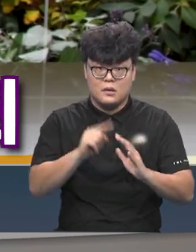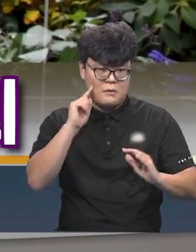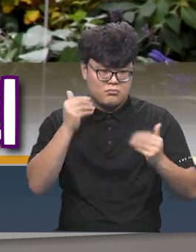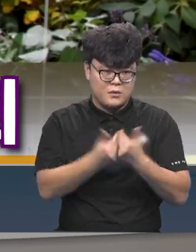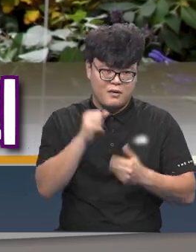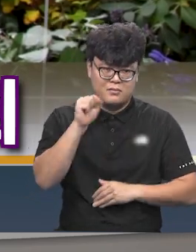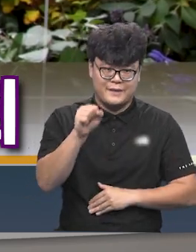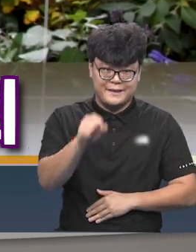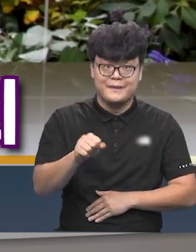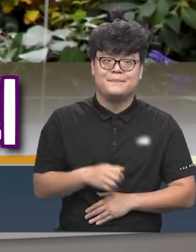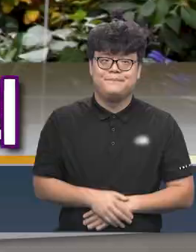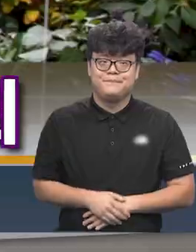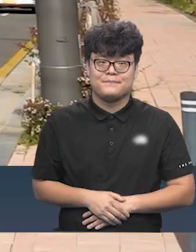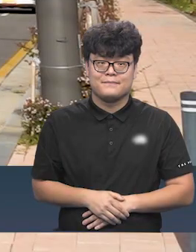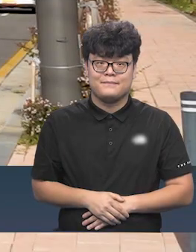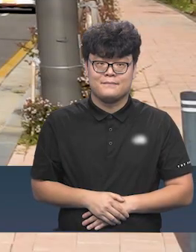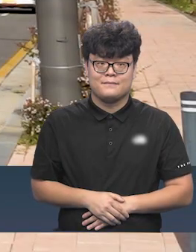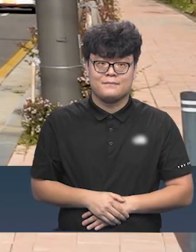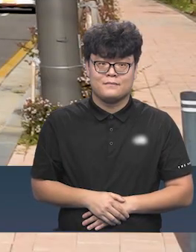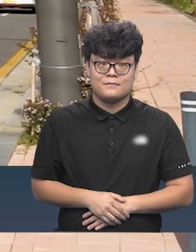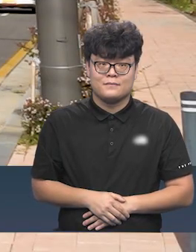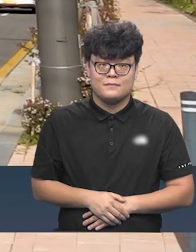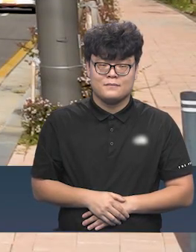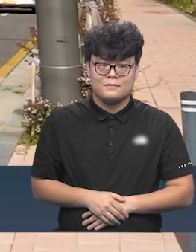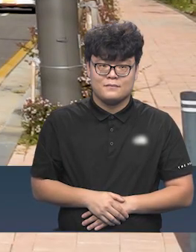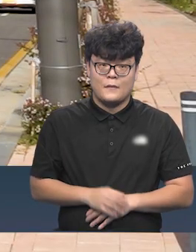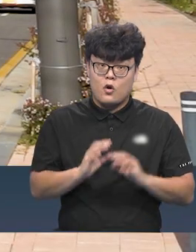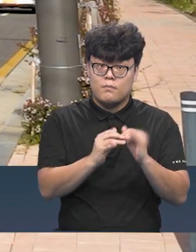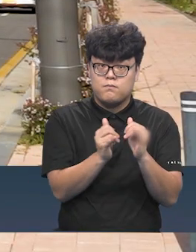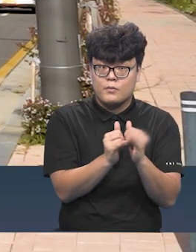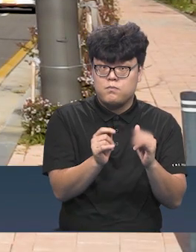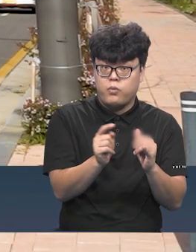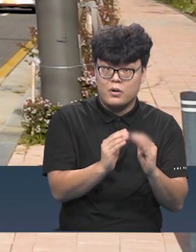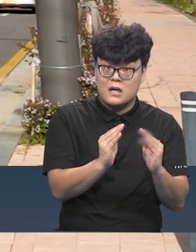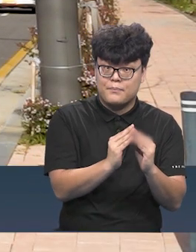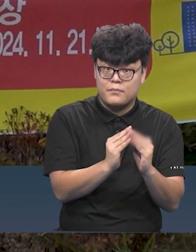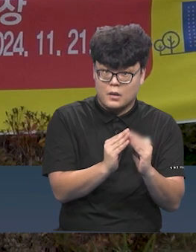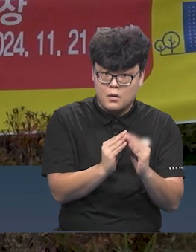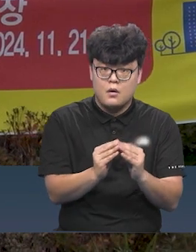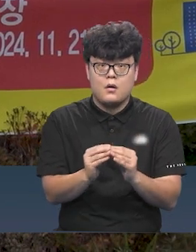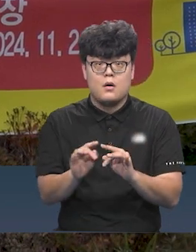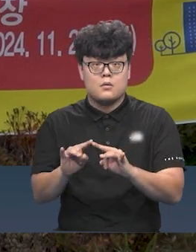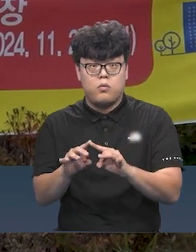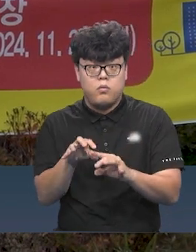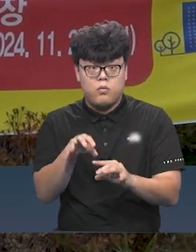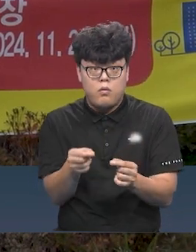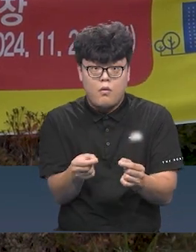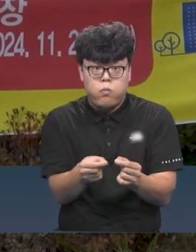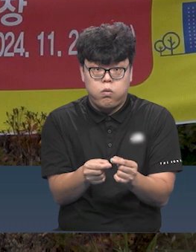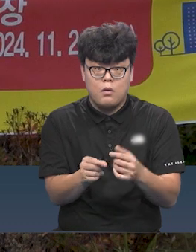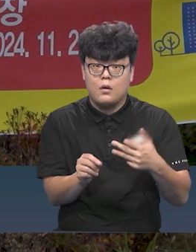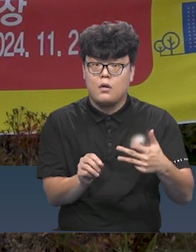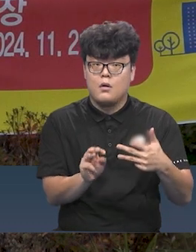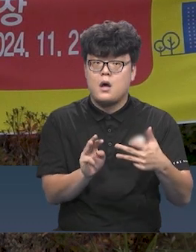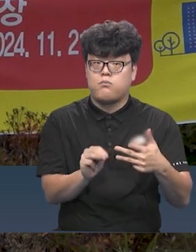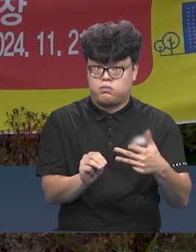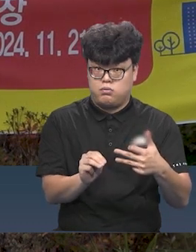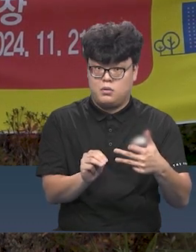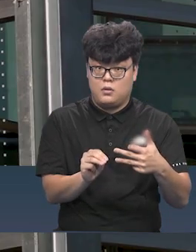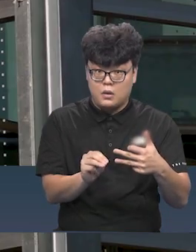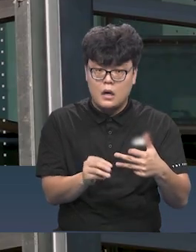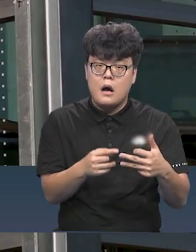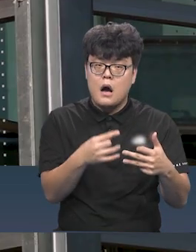집회가 열렸습니다 구민들은 주거지와 변전소의 거리가 18m 불과한 GTX